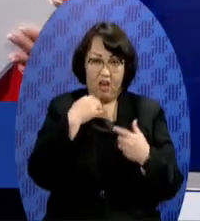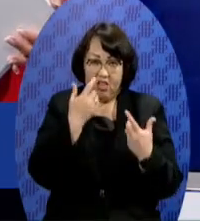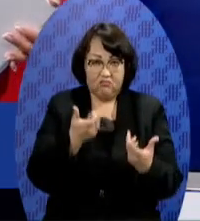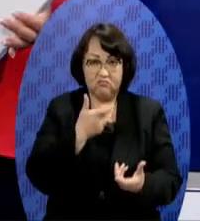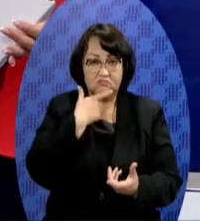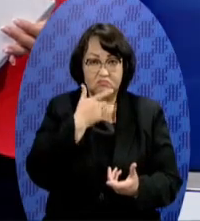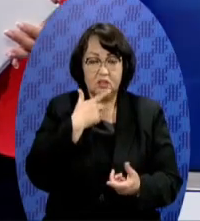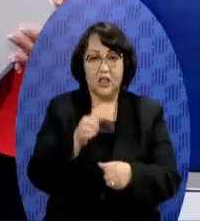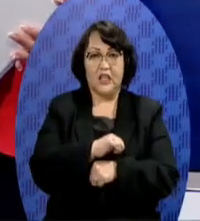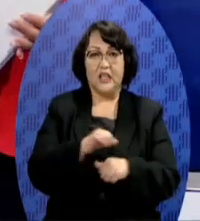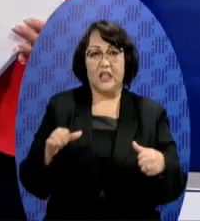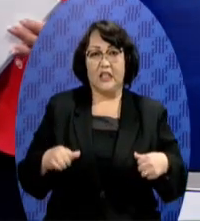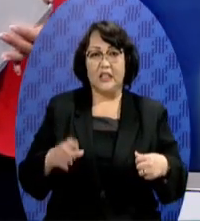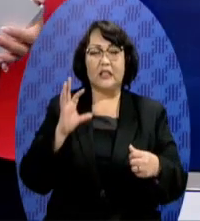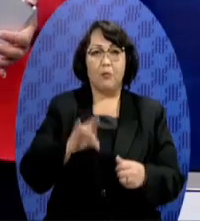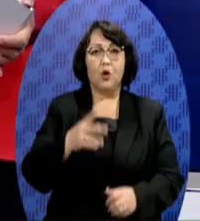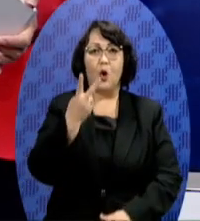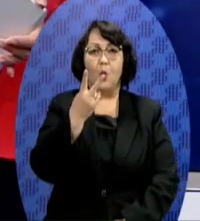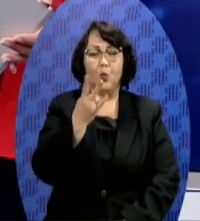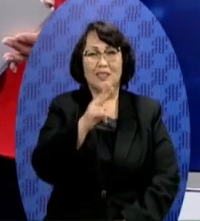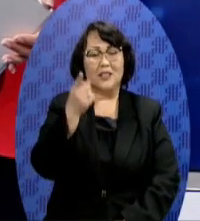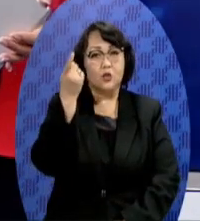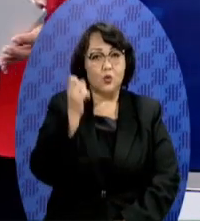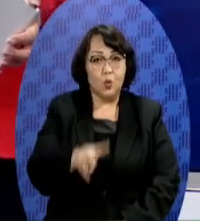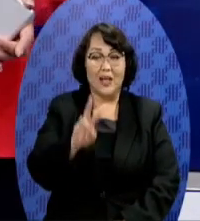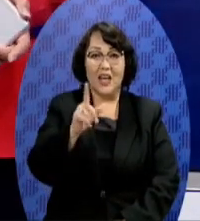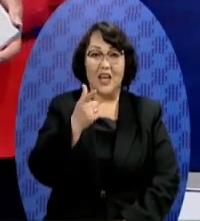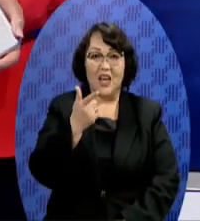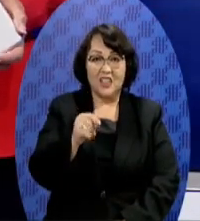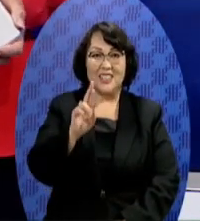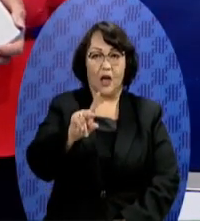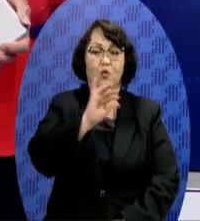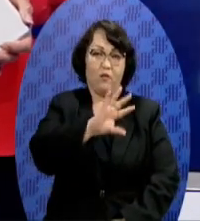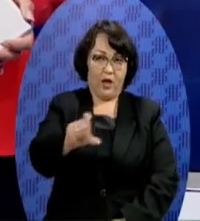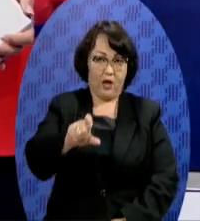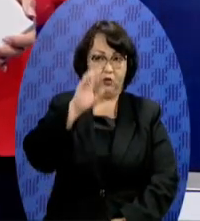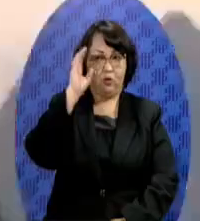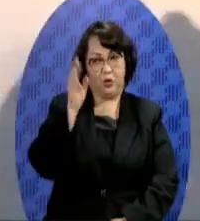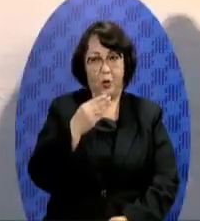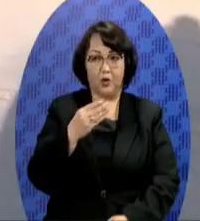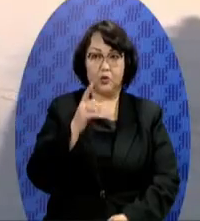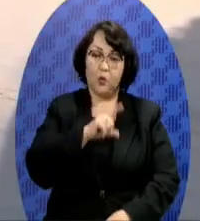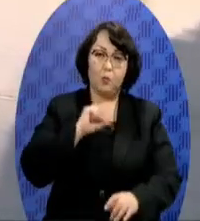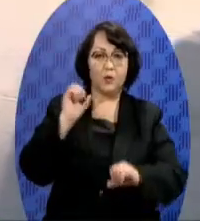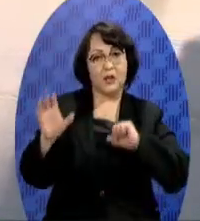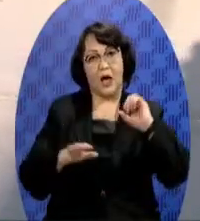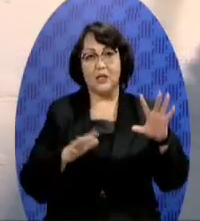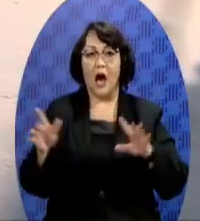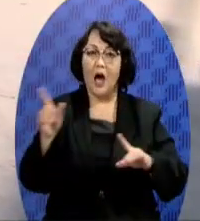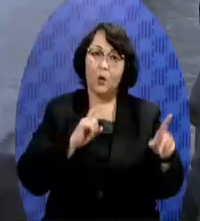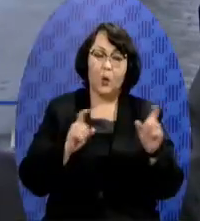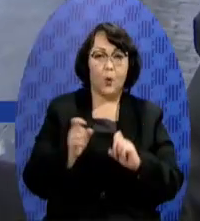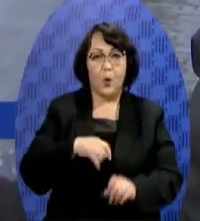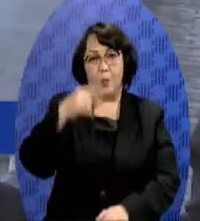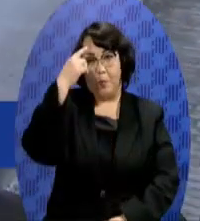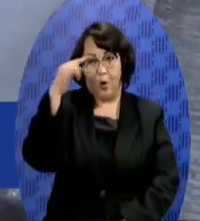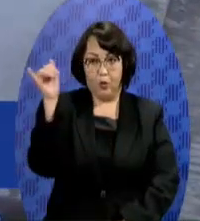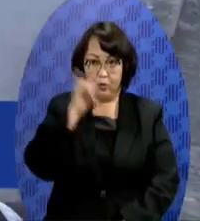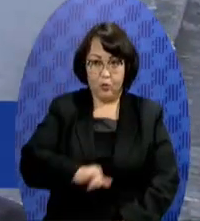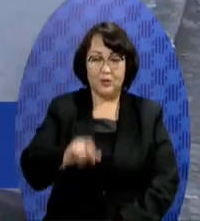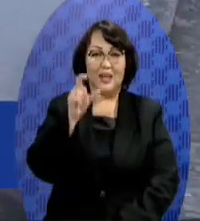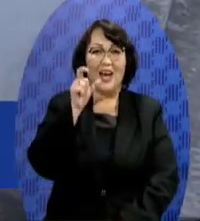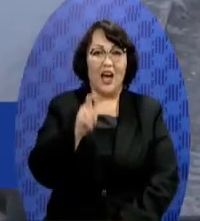одоо үнэт зүйлийг хэрхэн тодорхойлсныг үзэгч та бүхэнд эхлээд үзүүлье. Хүн Монгол орн эх орн. Ирүүл